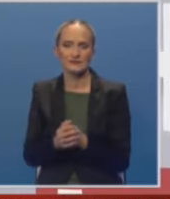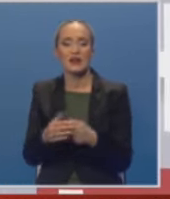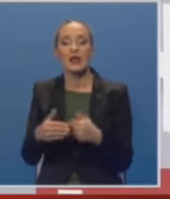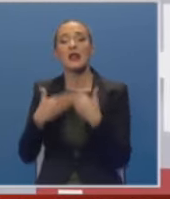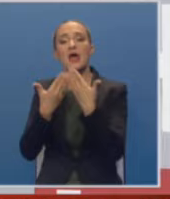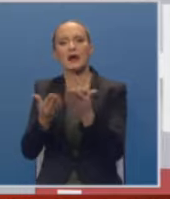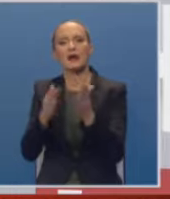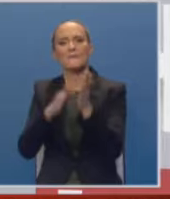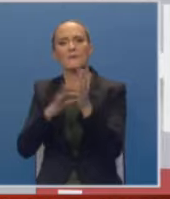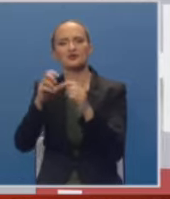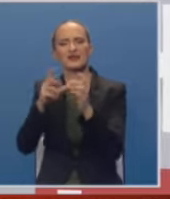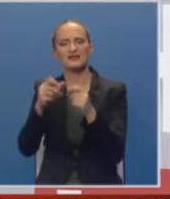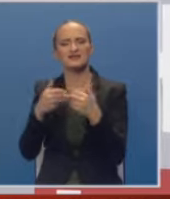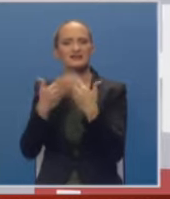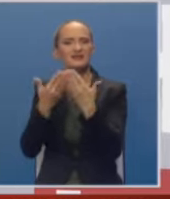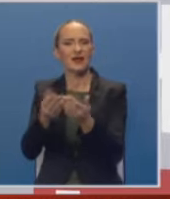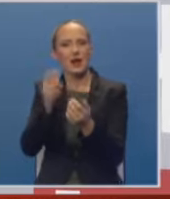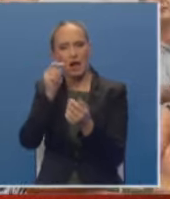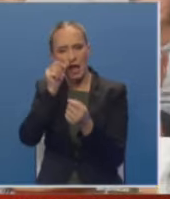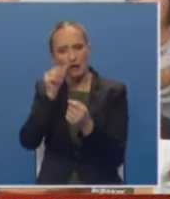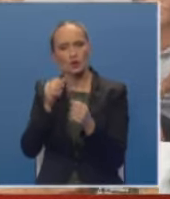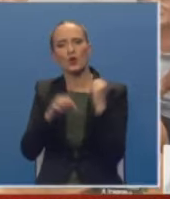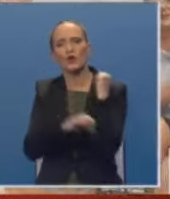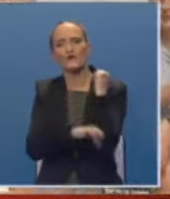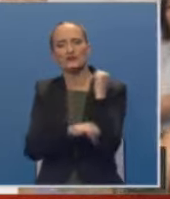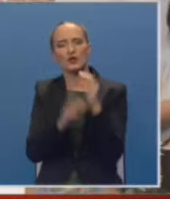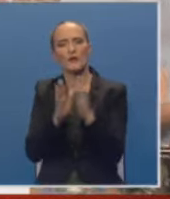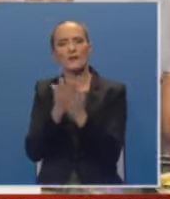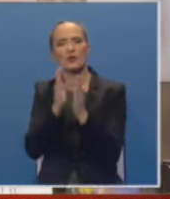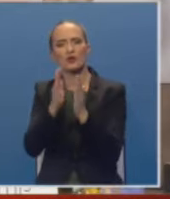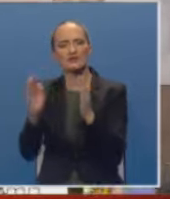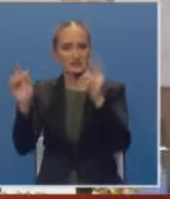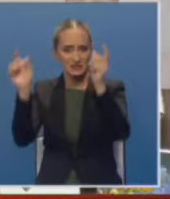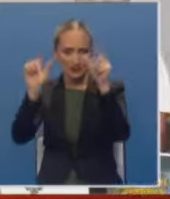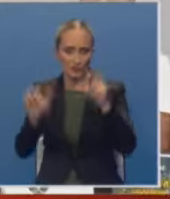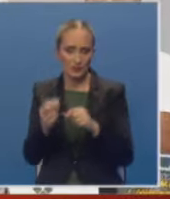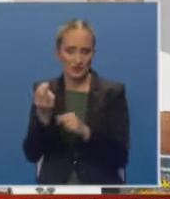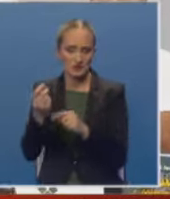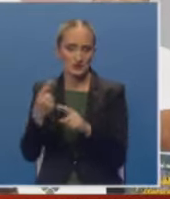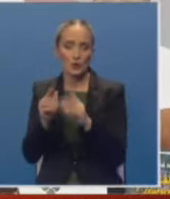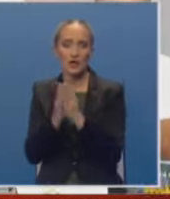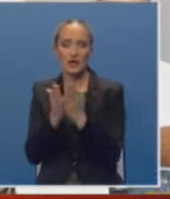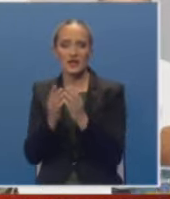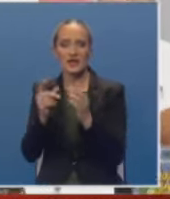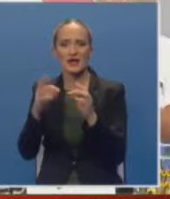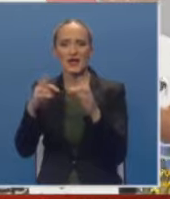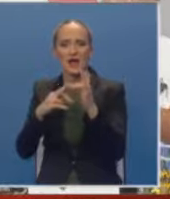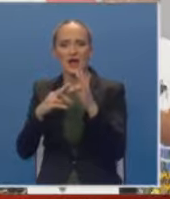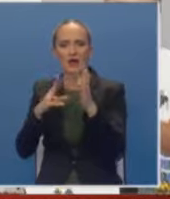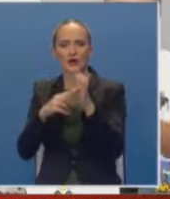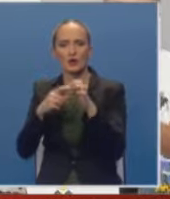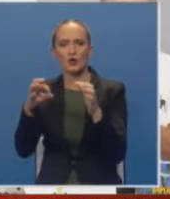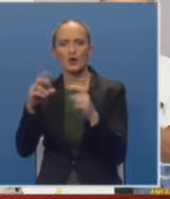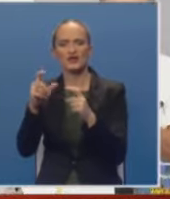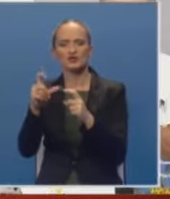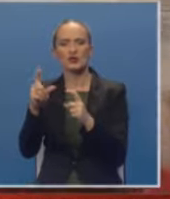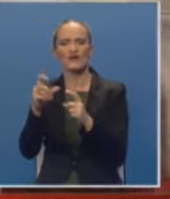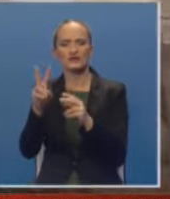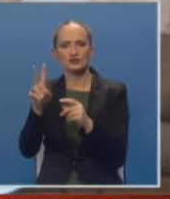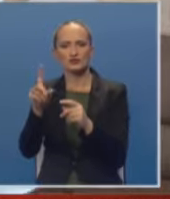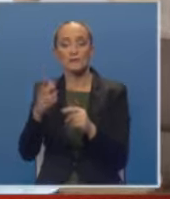Nagrada Moštanica dodijeljena je Narodnoj i Univerzitetskoj biblioteci Republike Srpske za knjigu Ranka Risojevića Moje